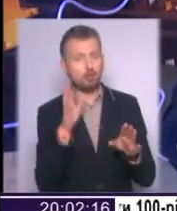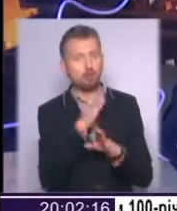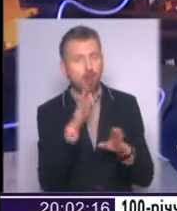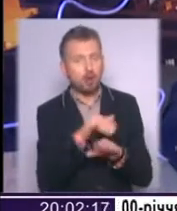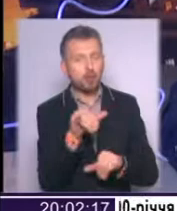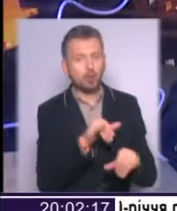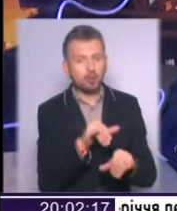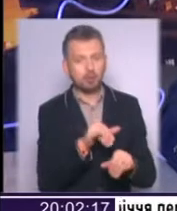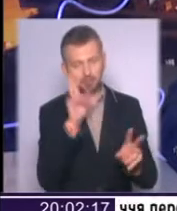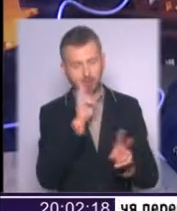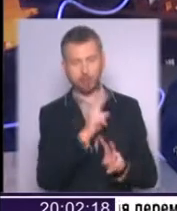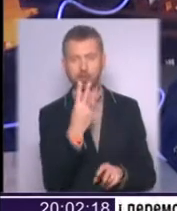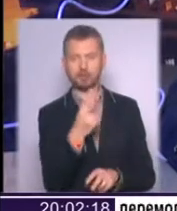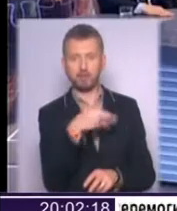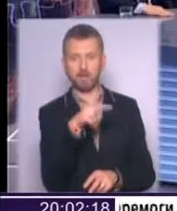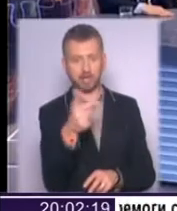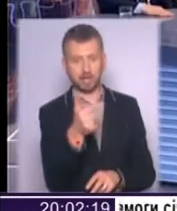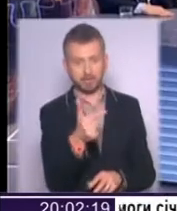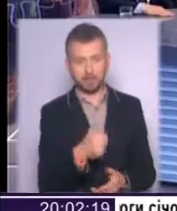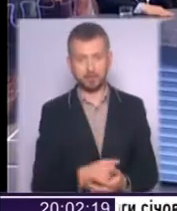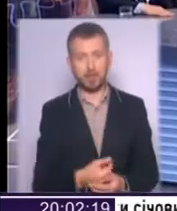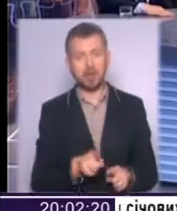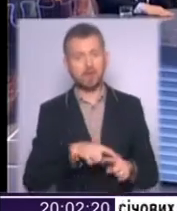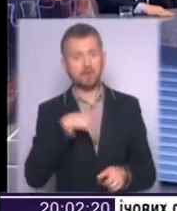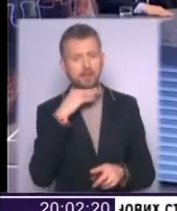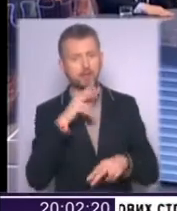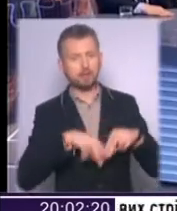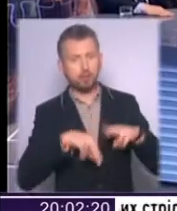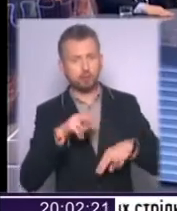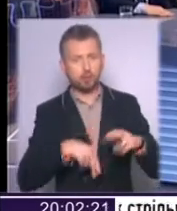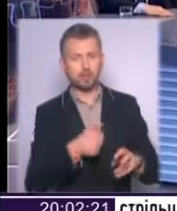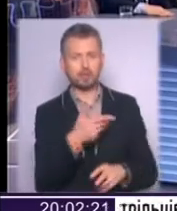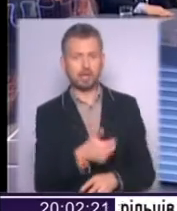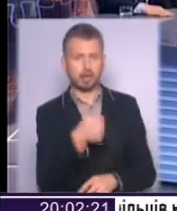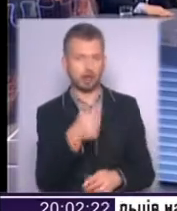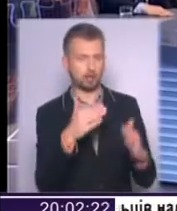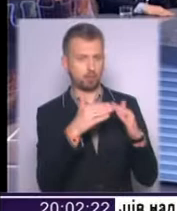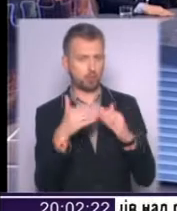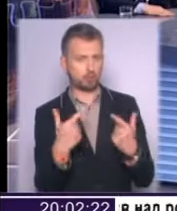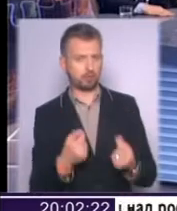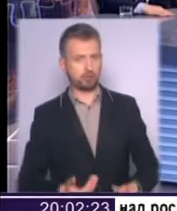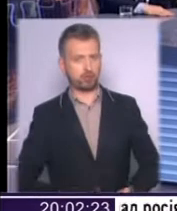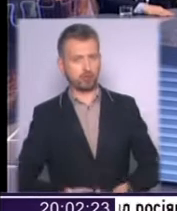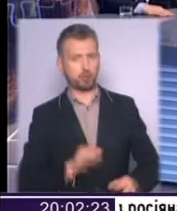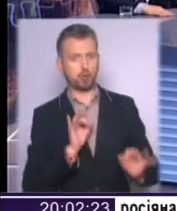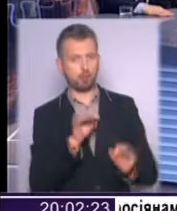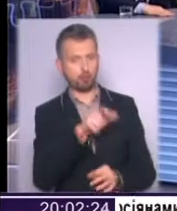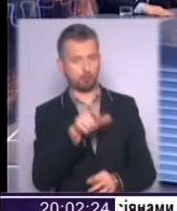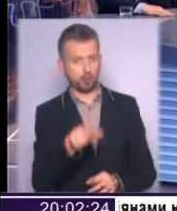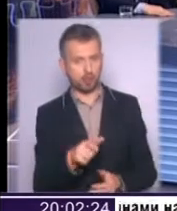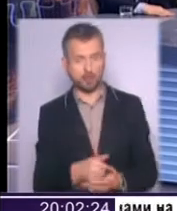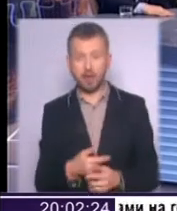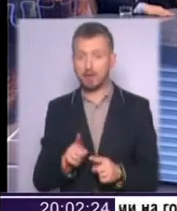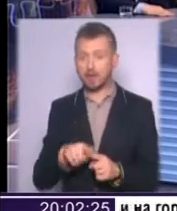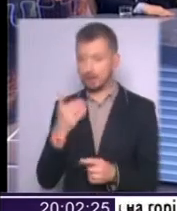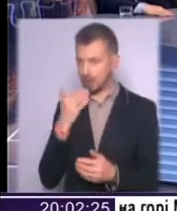Це 2 мільярди гривень. Продовжимо. Це якраз вистачить побудувати кілька гарних будинків, де б жили нормально люди. І оце зробити... за